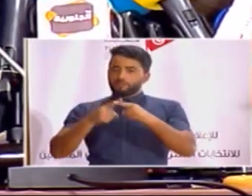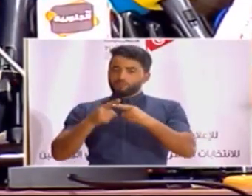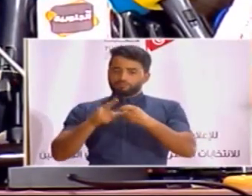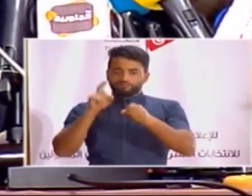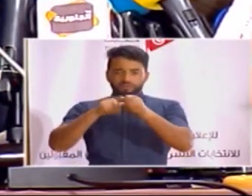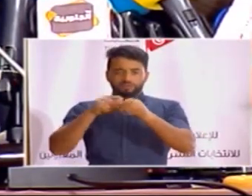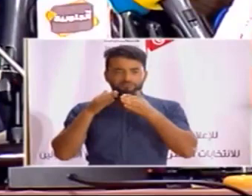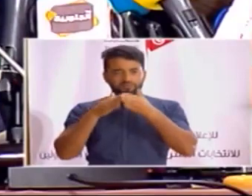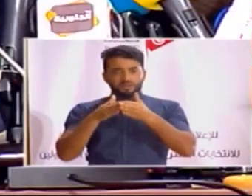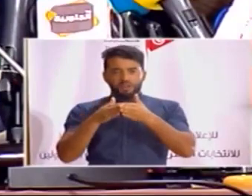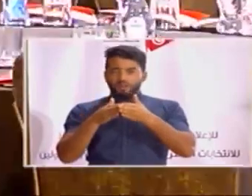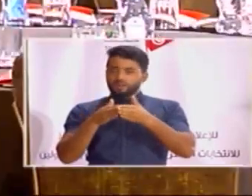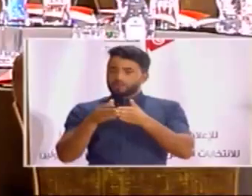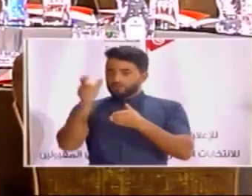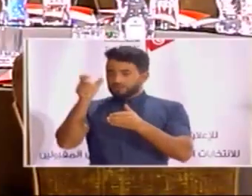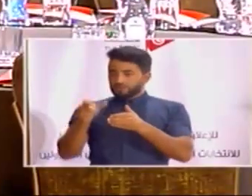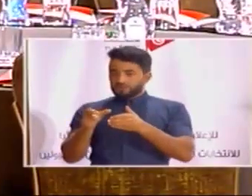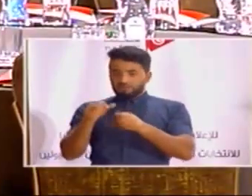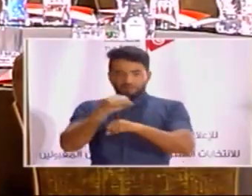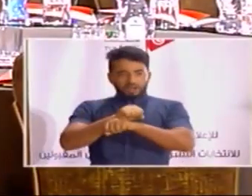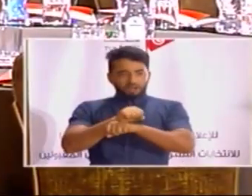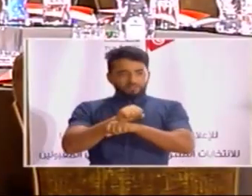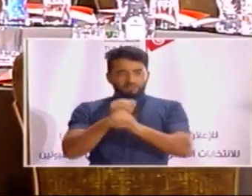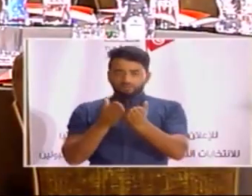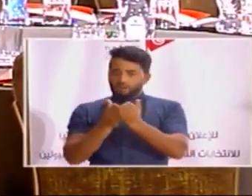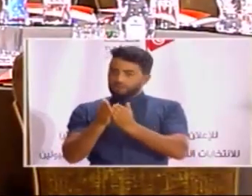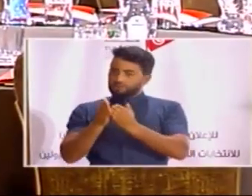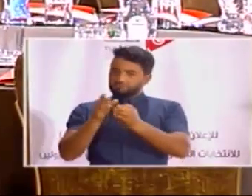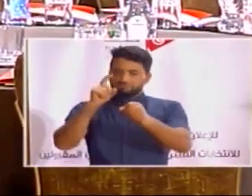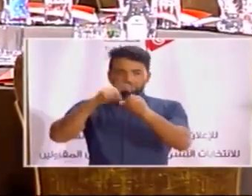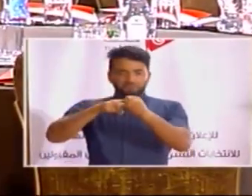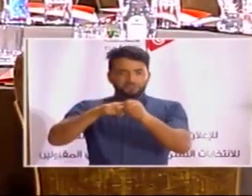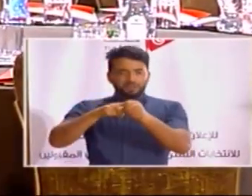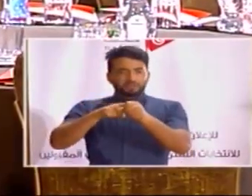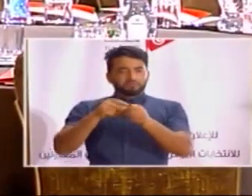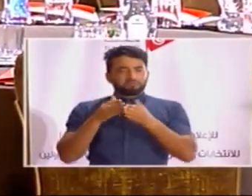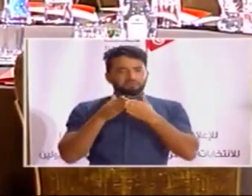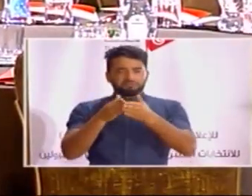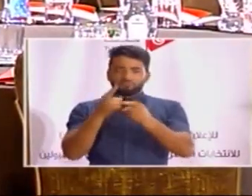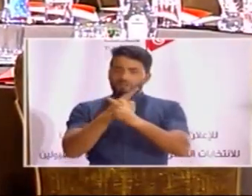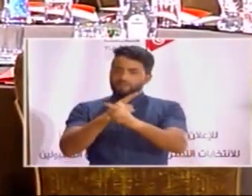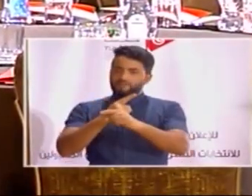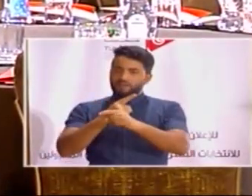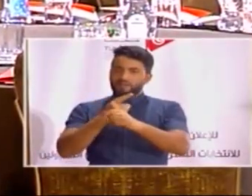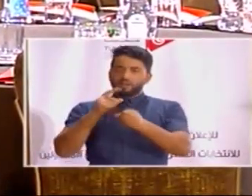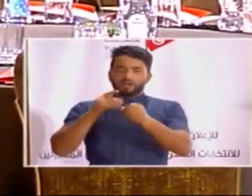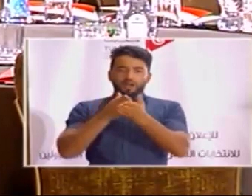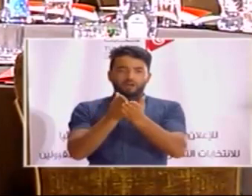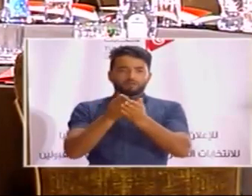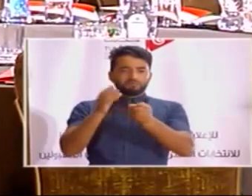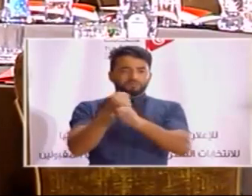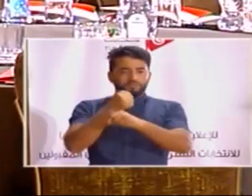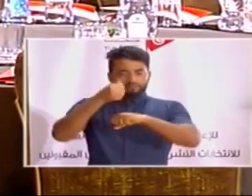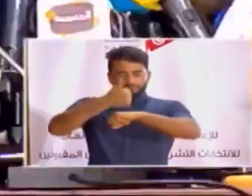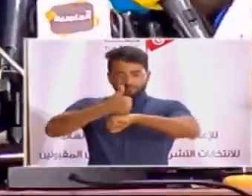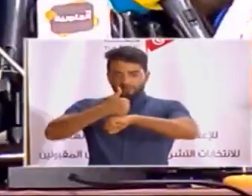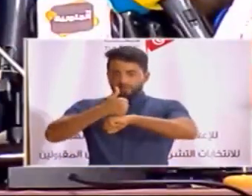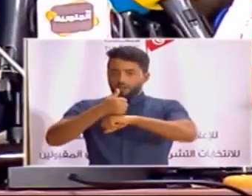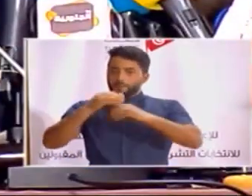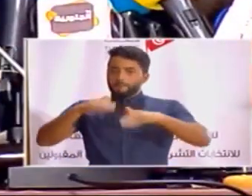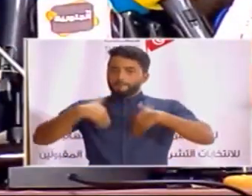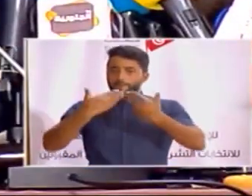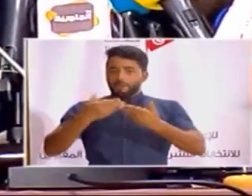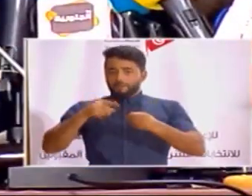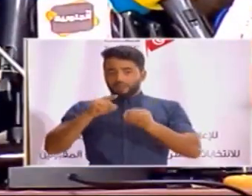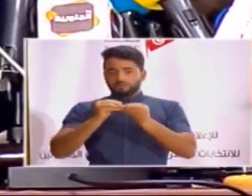الحق يترشح واللي ترشحوا عما سته وعشرين يتمتعوا بكل حقوق للترشح للانتخابات الرئاسيه